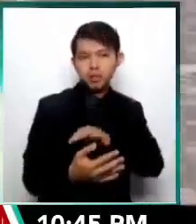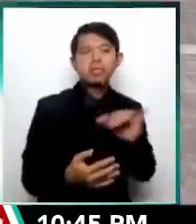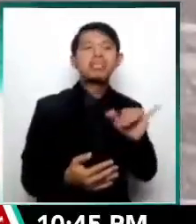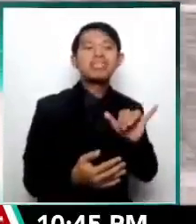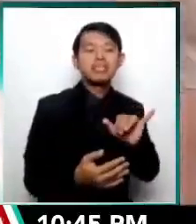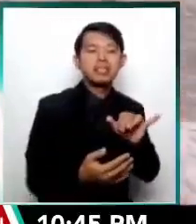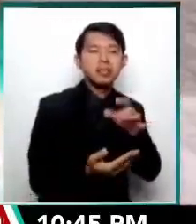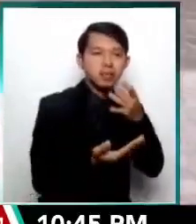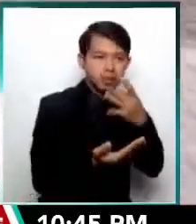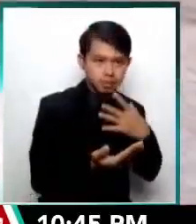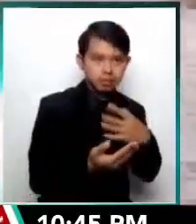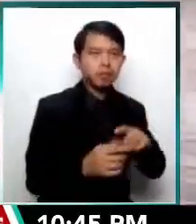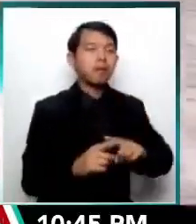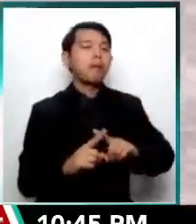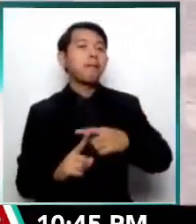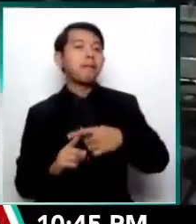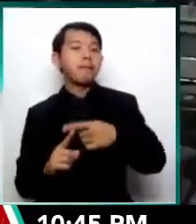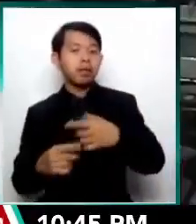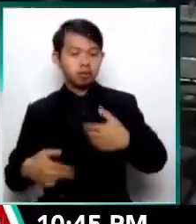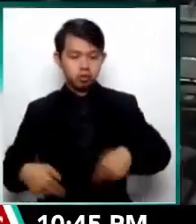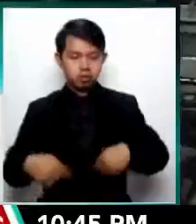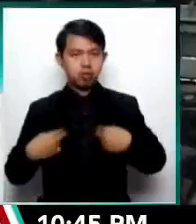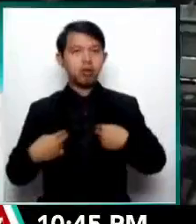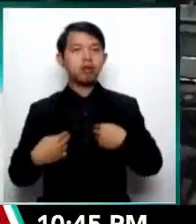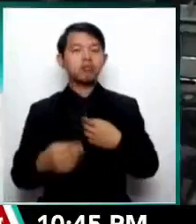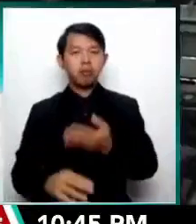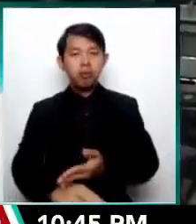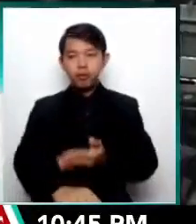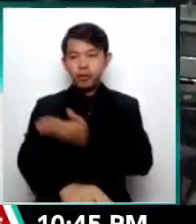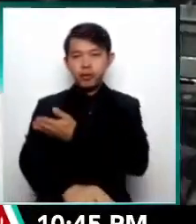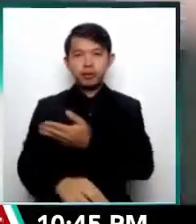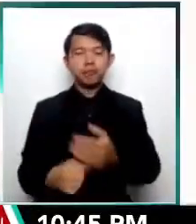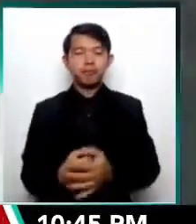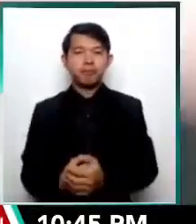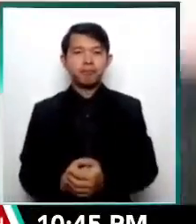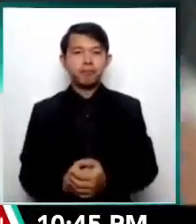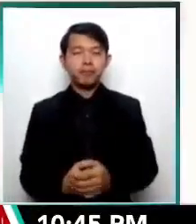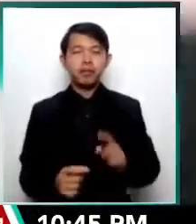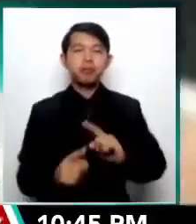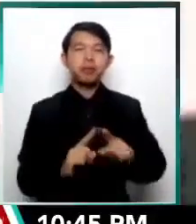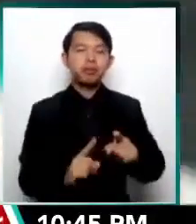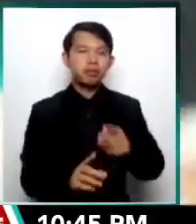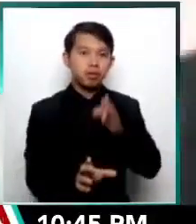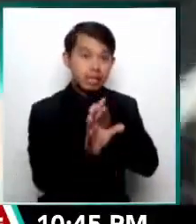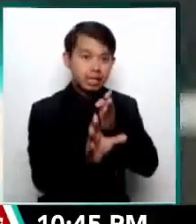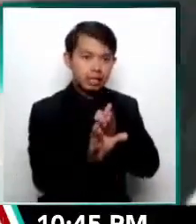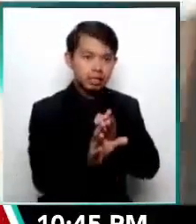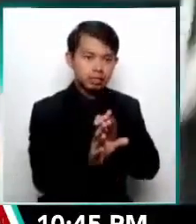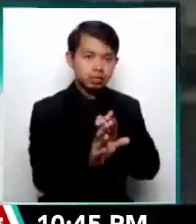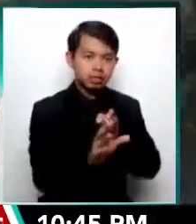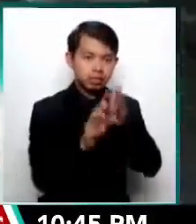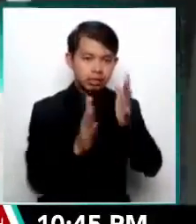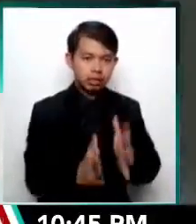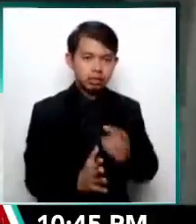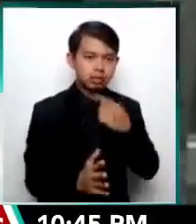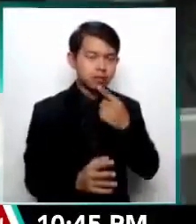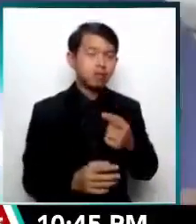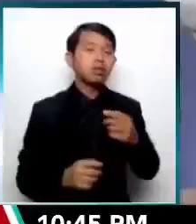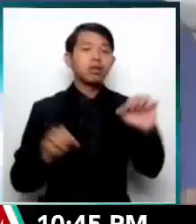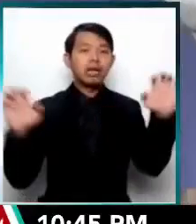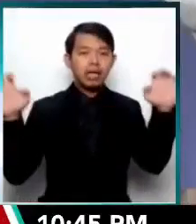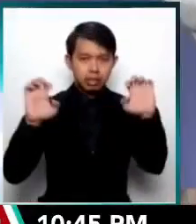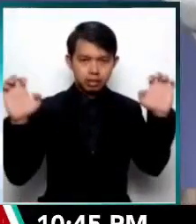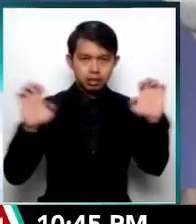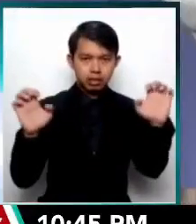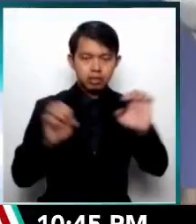na kalusugan ng mga pasyenteng tumakbo. Pero ayon sa isang psychiatrist, ang pag-ehersisyo ay bahagi lamang ng treatment plan.